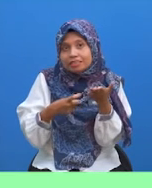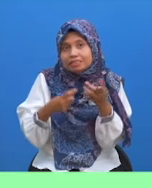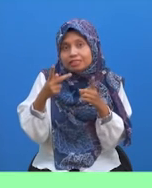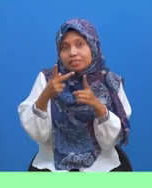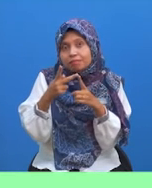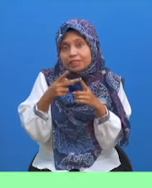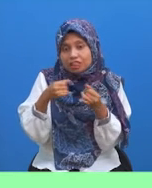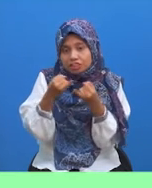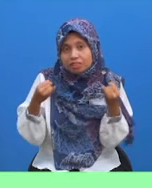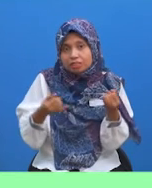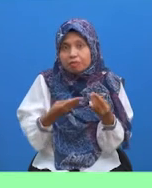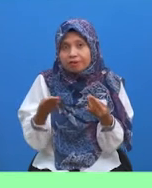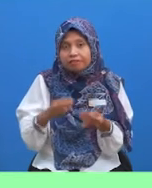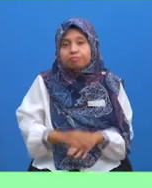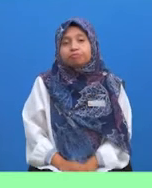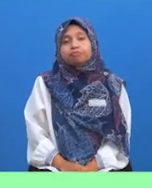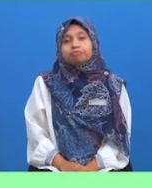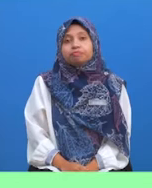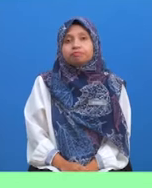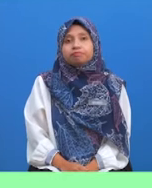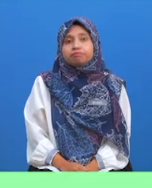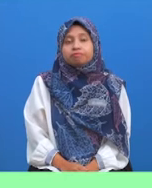berbagai jenis barang